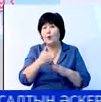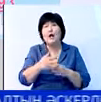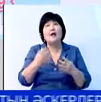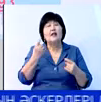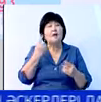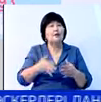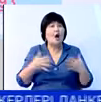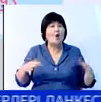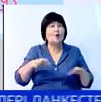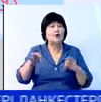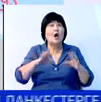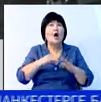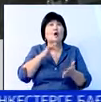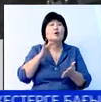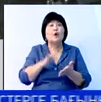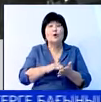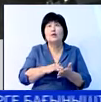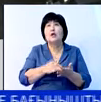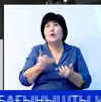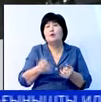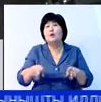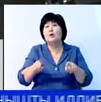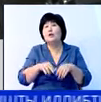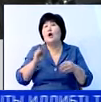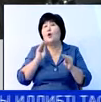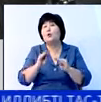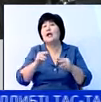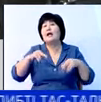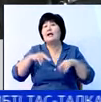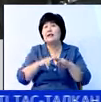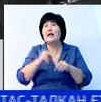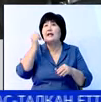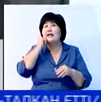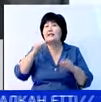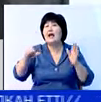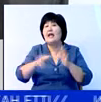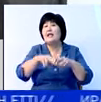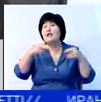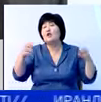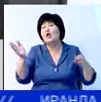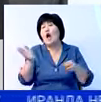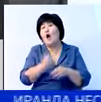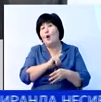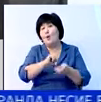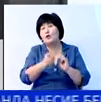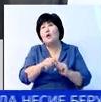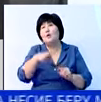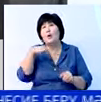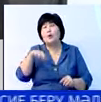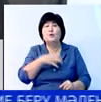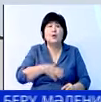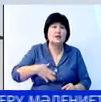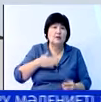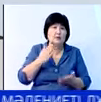бір ауқымды жоба. Аудан орталығындағы Росалы қосалқы станциясы қайта жаңғыртылып, ескірген электр желілері ауыстырылады. Бұл да көпшіліктің көкейінде